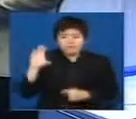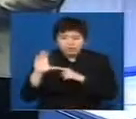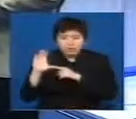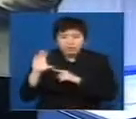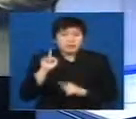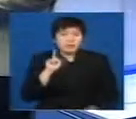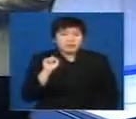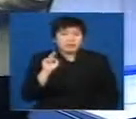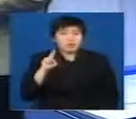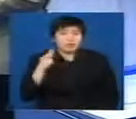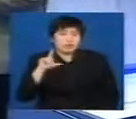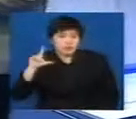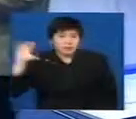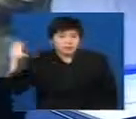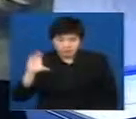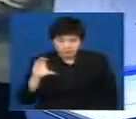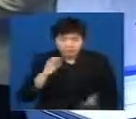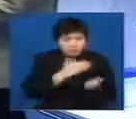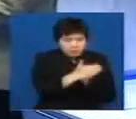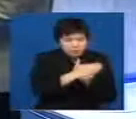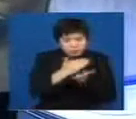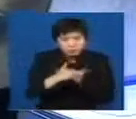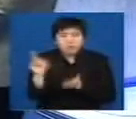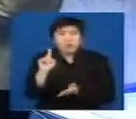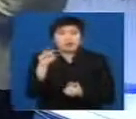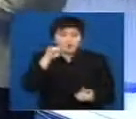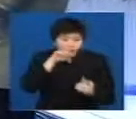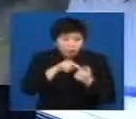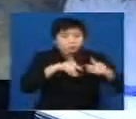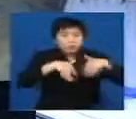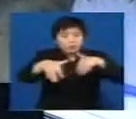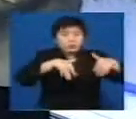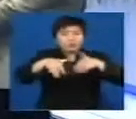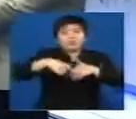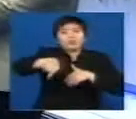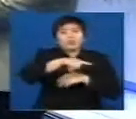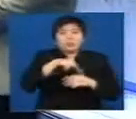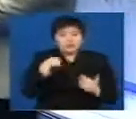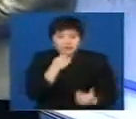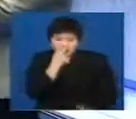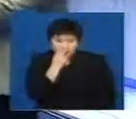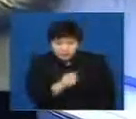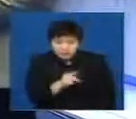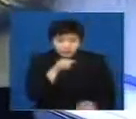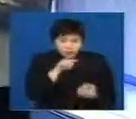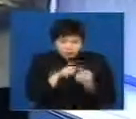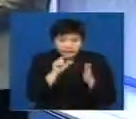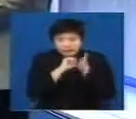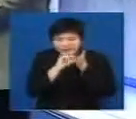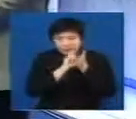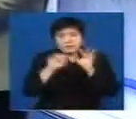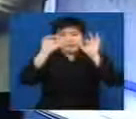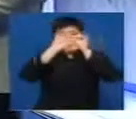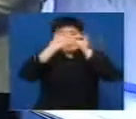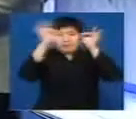า120ใช้อะไรบ้าง ครับครับ ส่วนมากก็ใช้กับประชาชน ครับ อันนี้เป็นเรื่อง กับประชาชนนี่นะฮะมีเขียนเลยนะฮะ flat